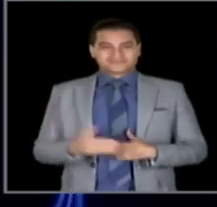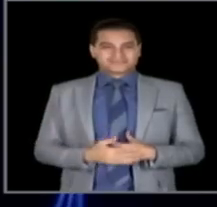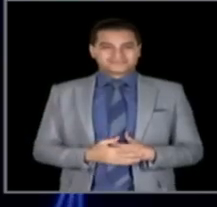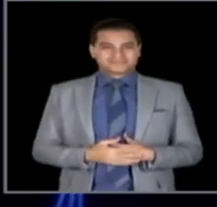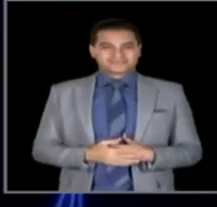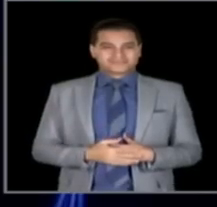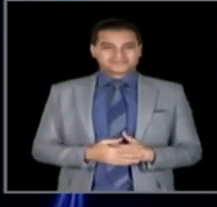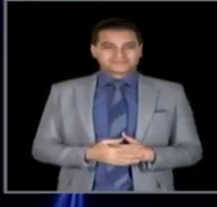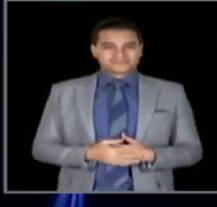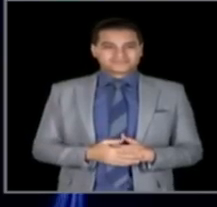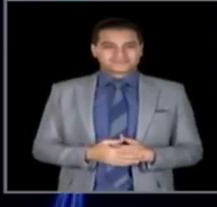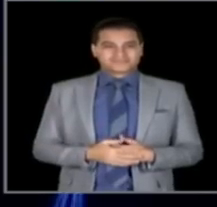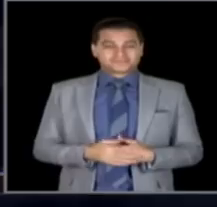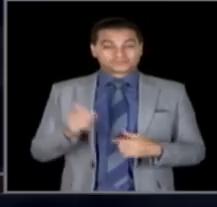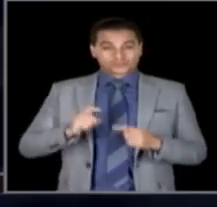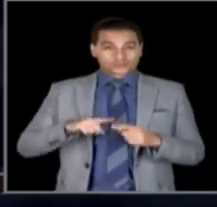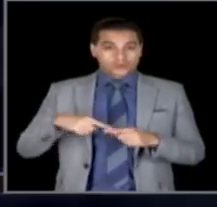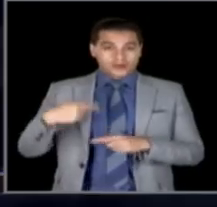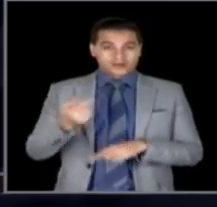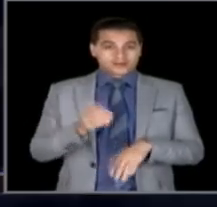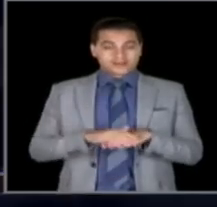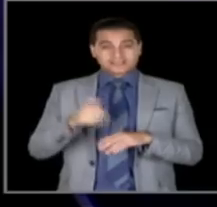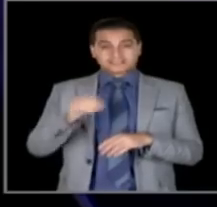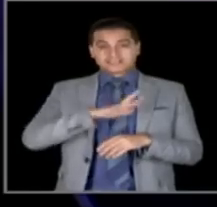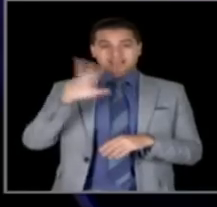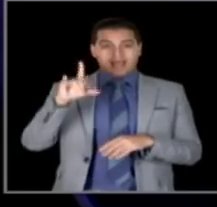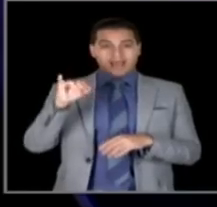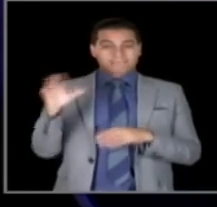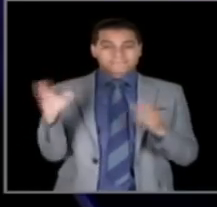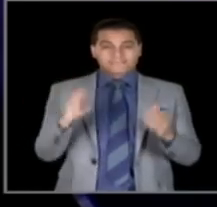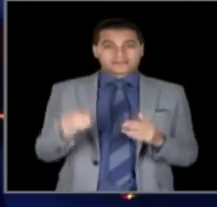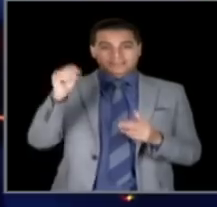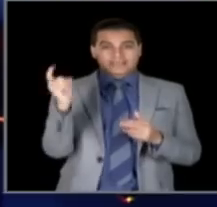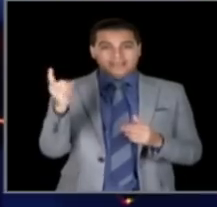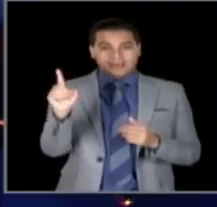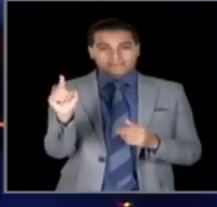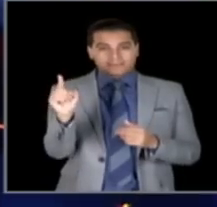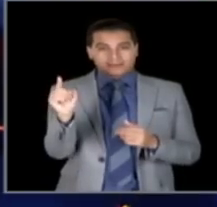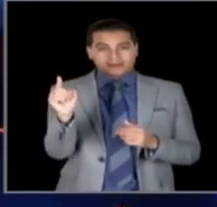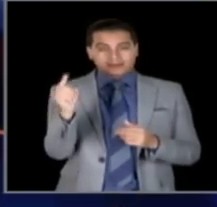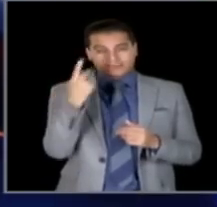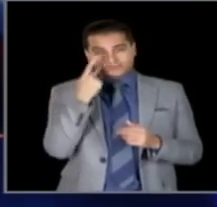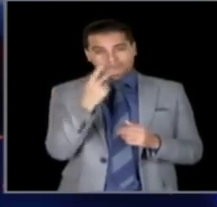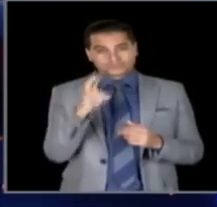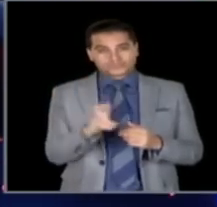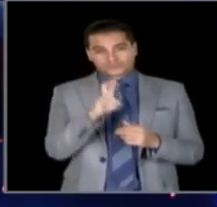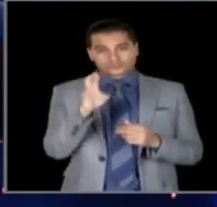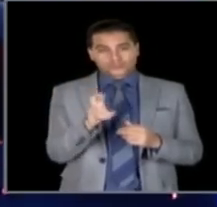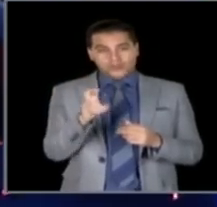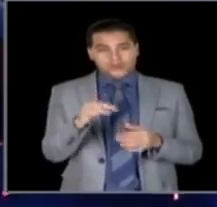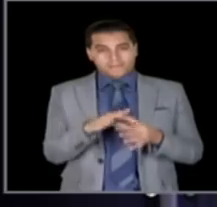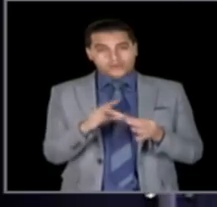65 النيل. السؤال الثاني إسلام جابر، اتفضل يا إسلام، وهنشوف إسلام